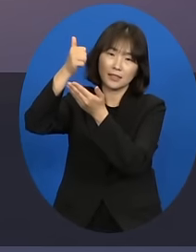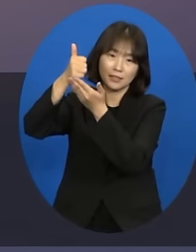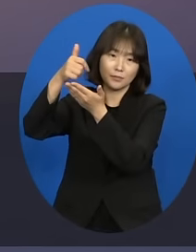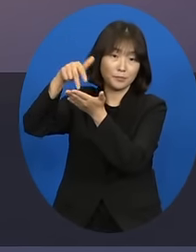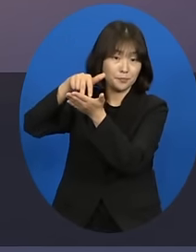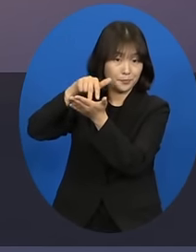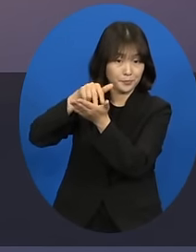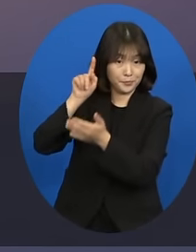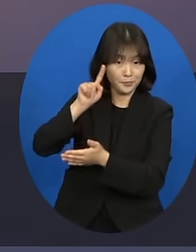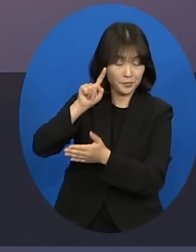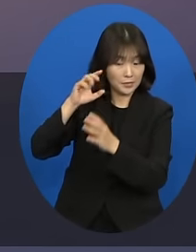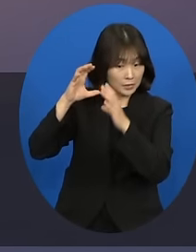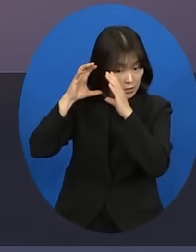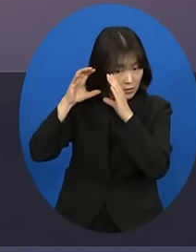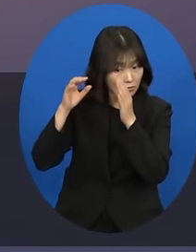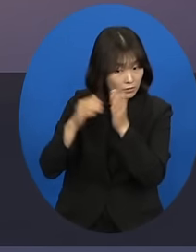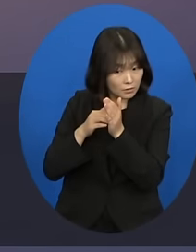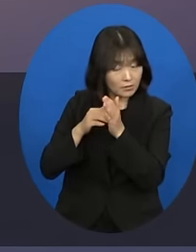분이 아니라